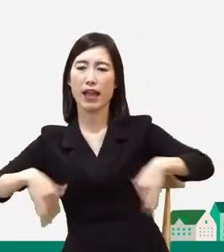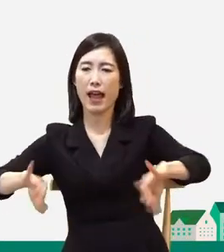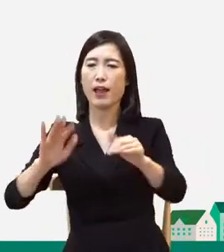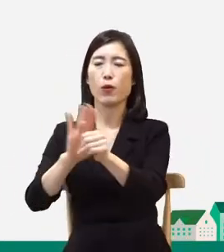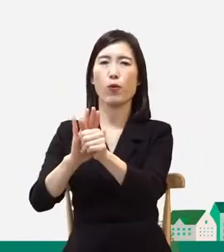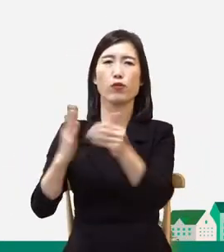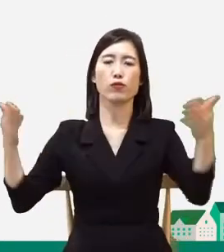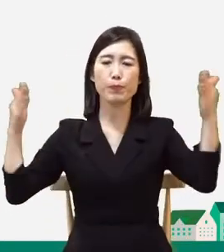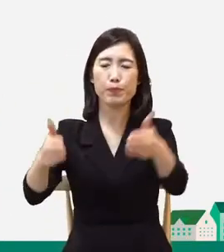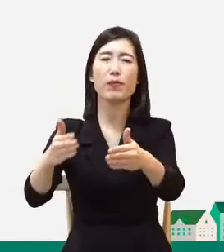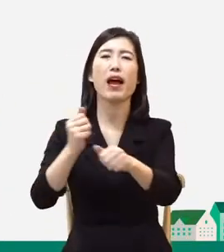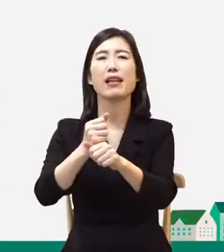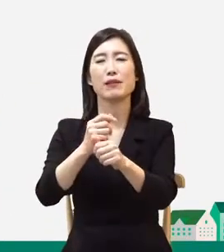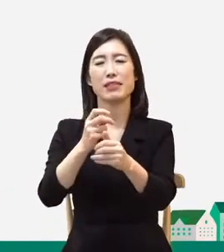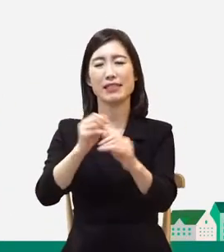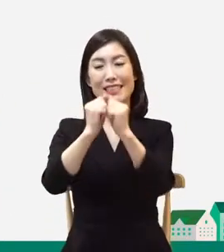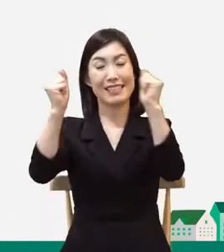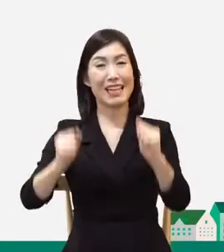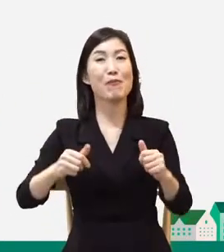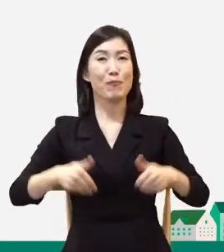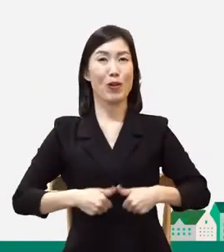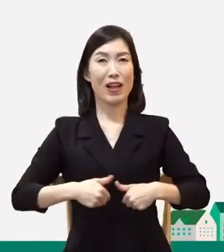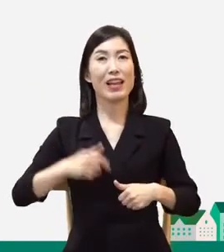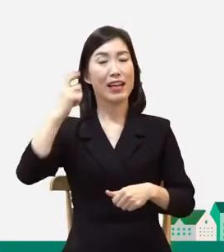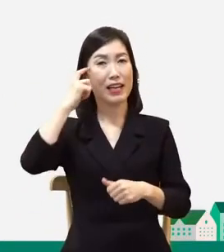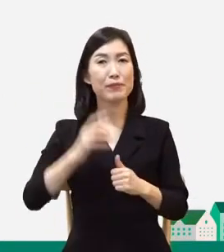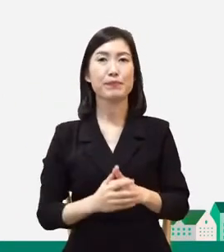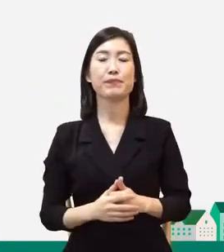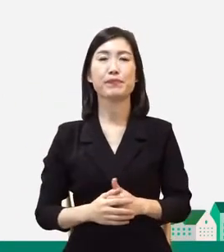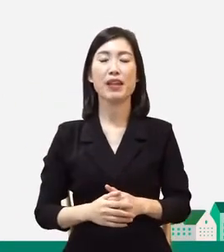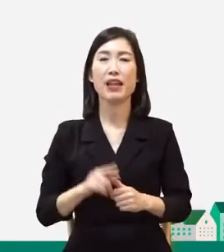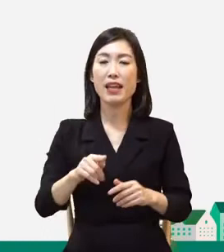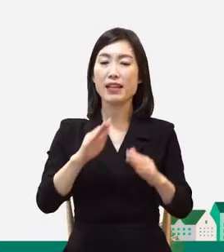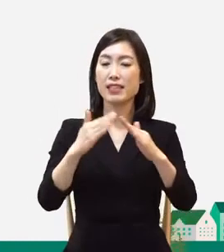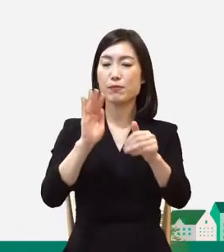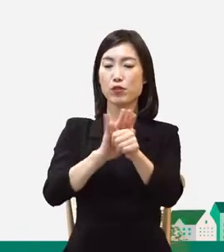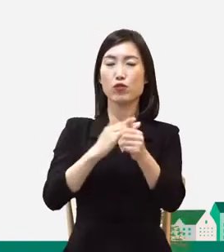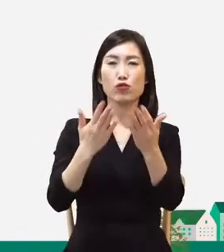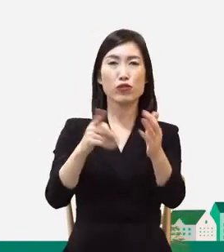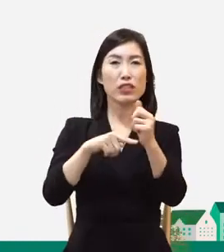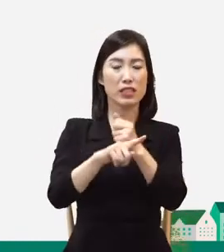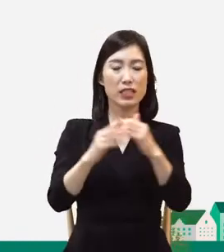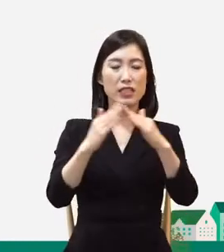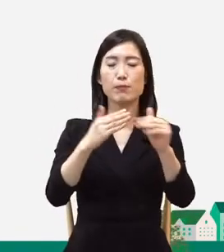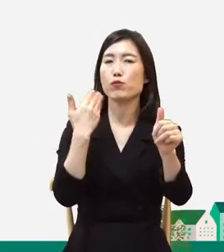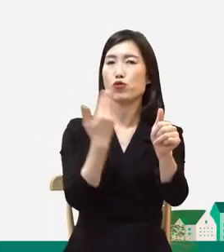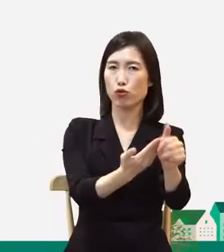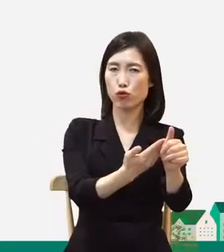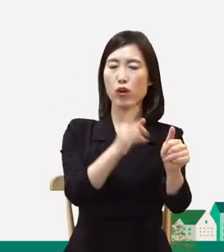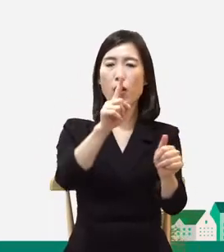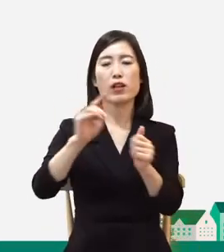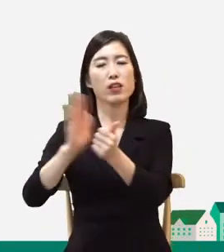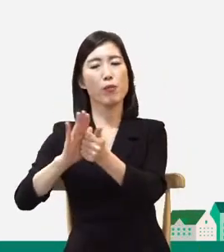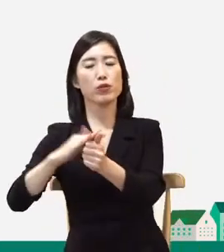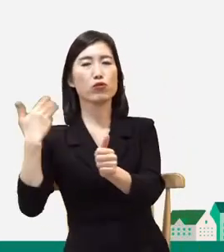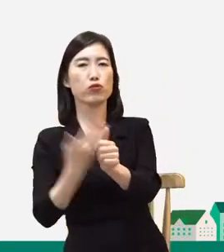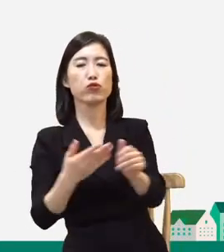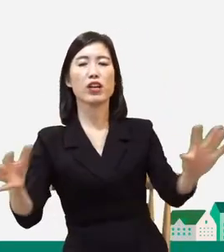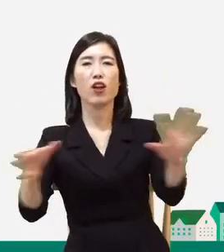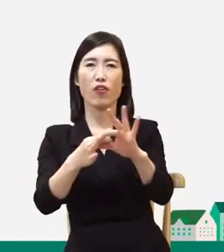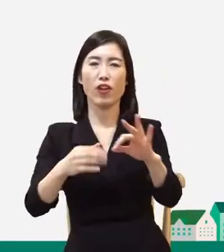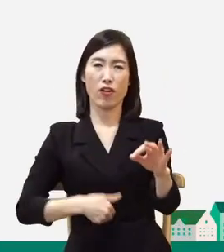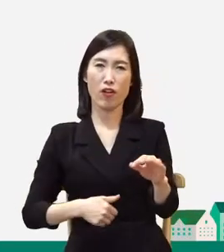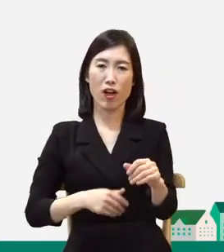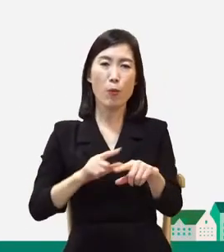전환입니다. 지원주택은 주택과 서비스의 결합입니다. 입주민들이 직접 SH하고 계약을 하고 있어서